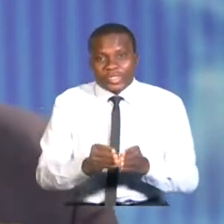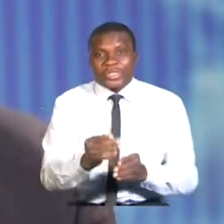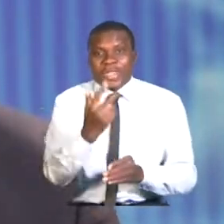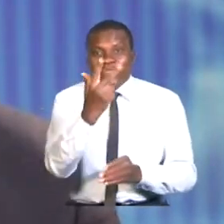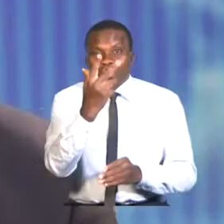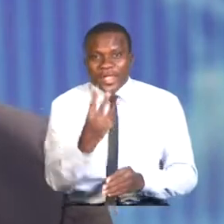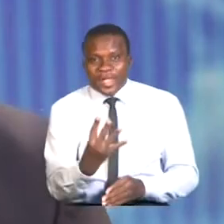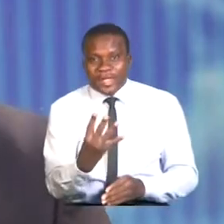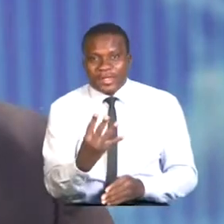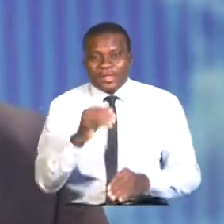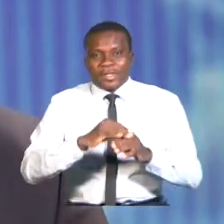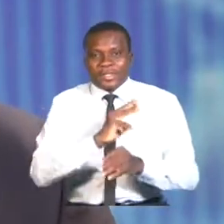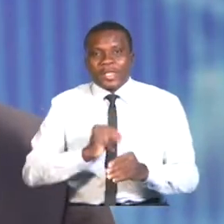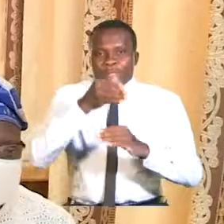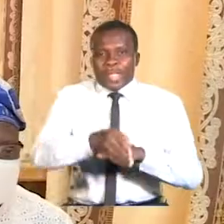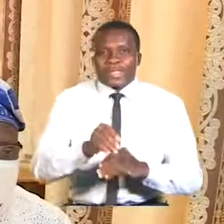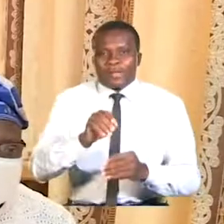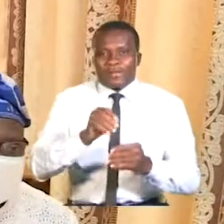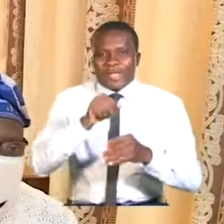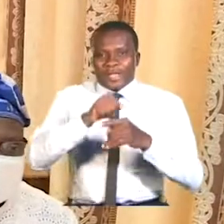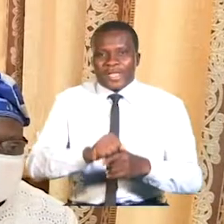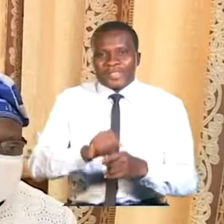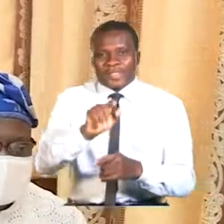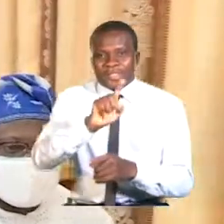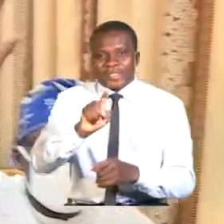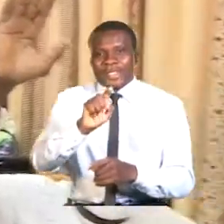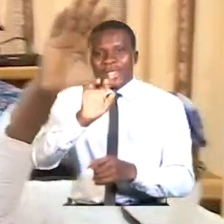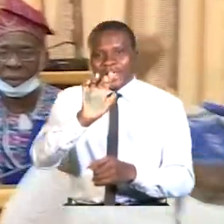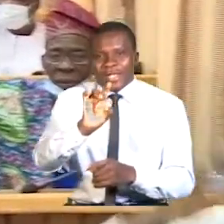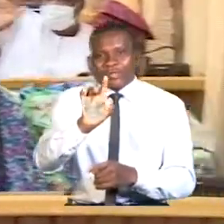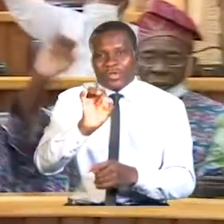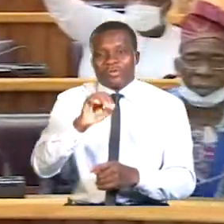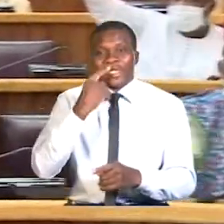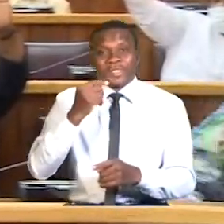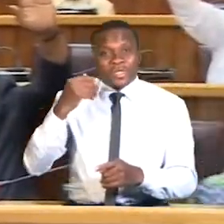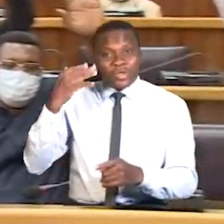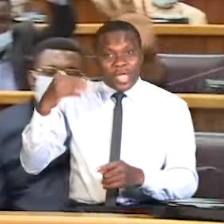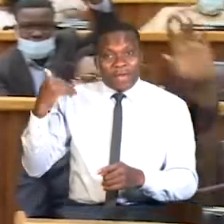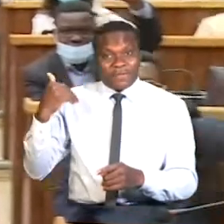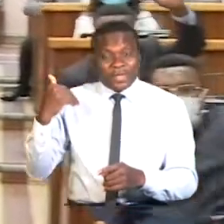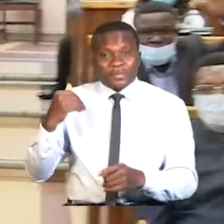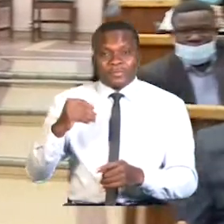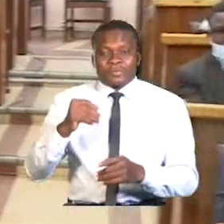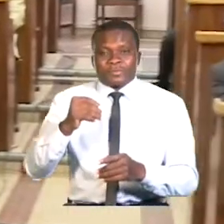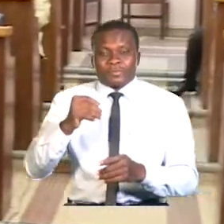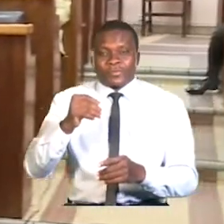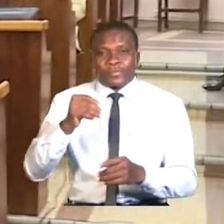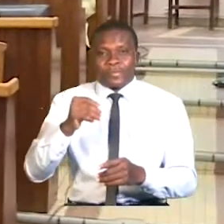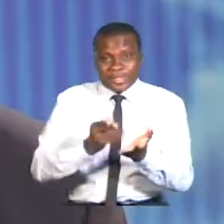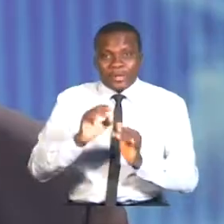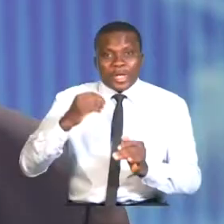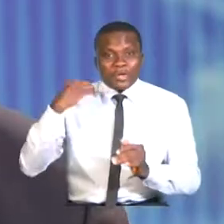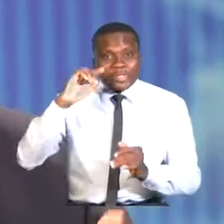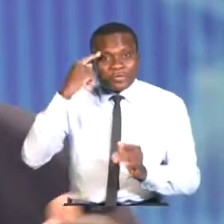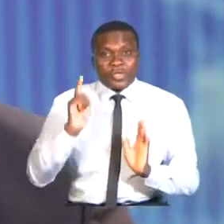tr/4s donc des membres du conseil communal désormais c'est sur la base de la nouvelle nouvelle loi une fois que sera sera promulgué par le chef de